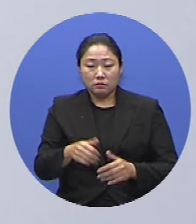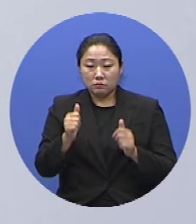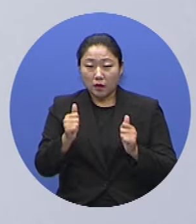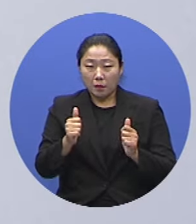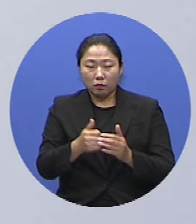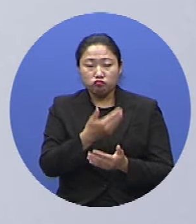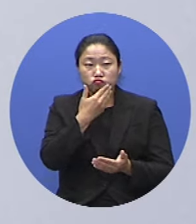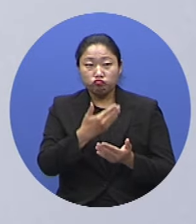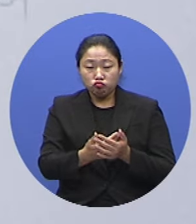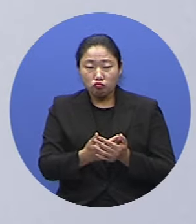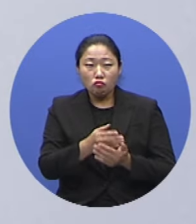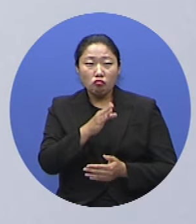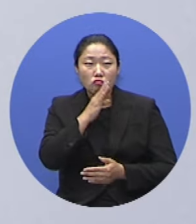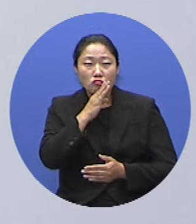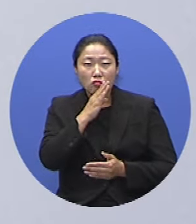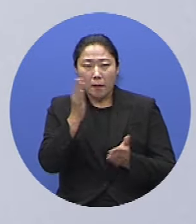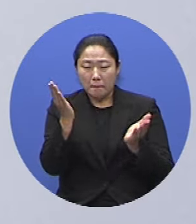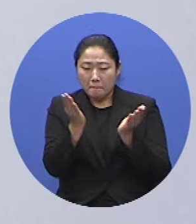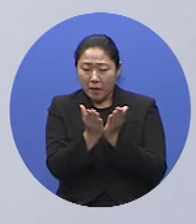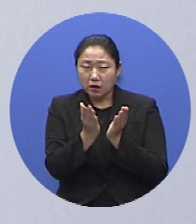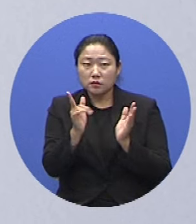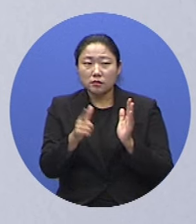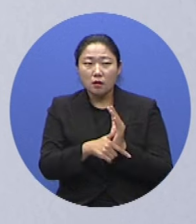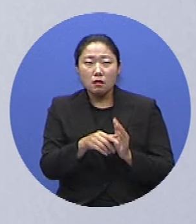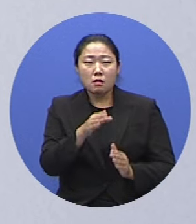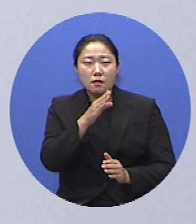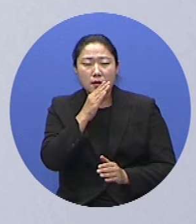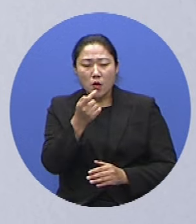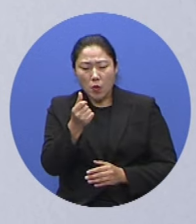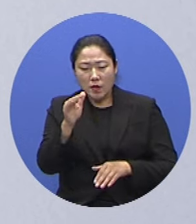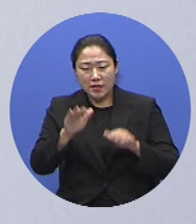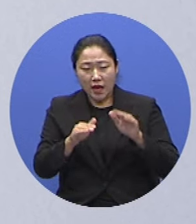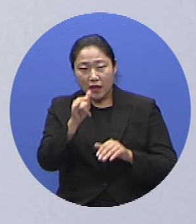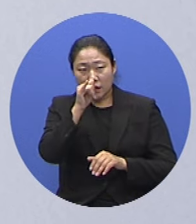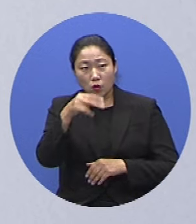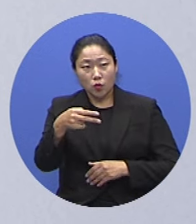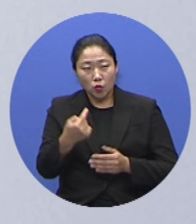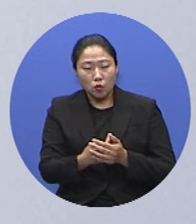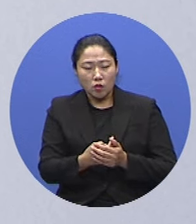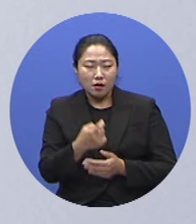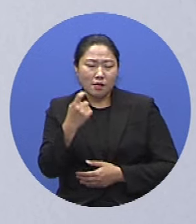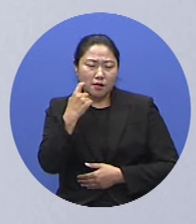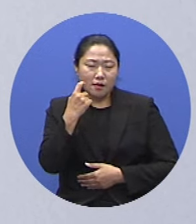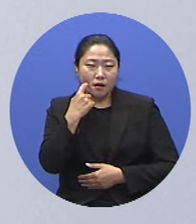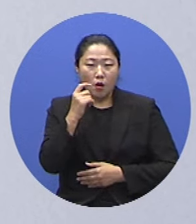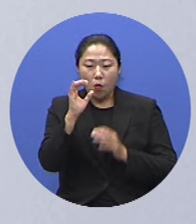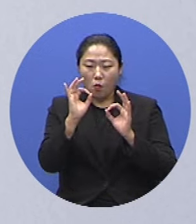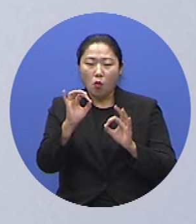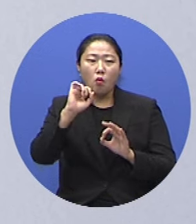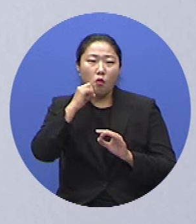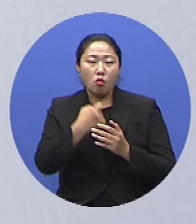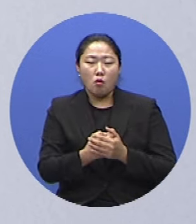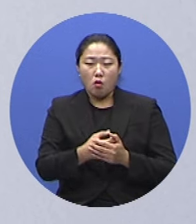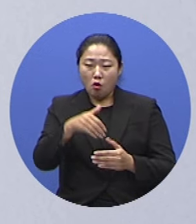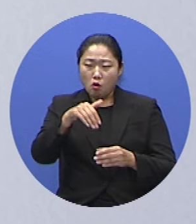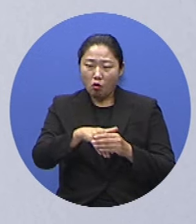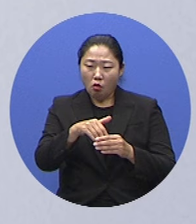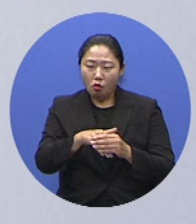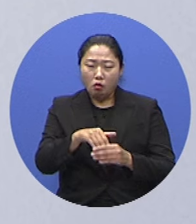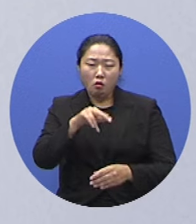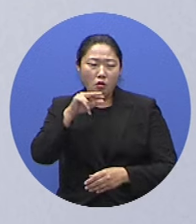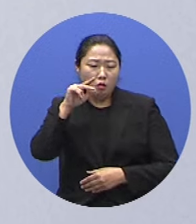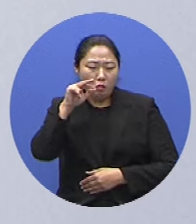재판부는 중요한 부분이 사실과 합치되는 경우 진실과 약간 차이가 있어도 허위 사실이라고 볼수 없고 선거에서